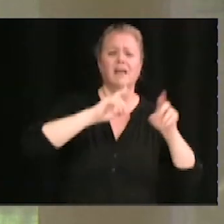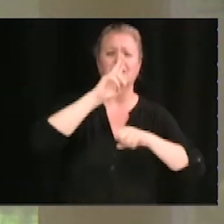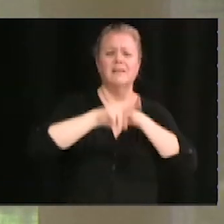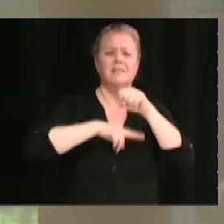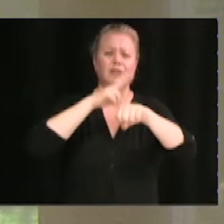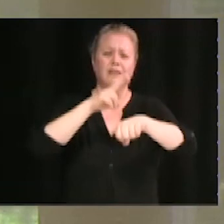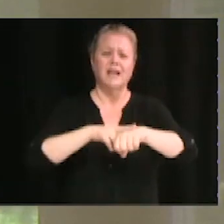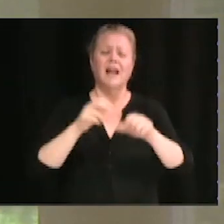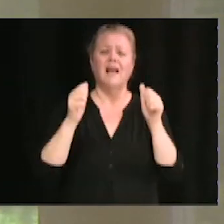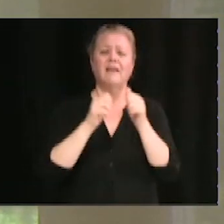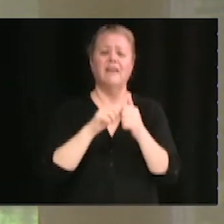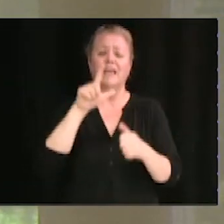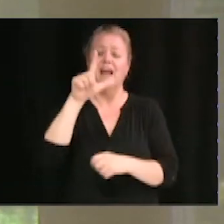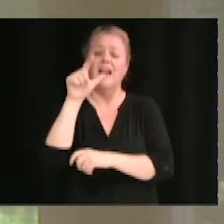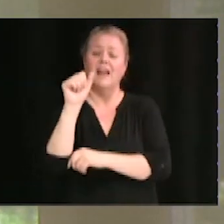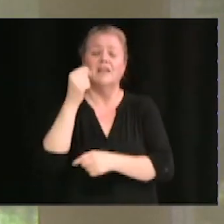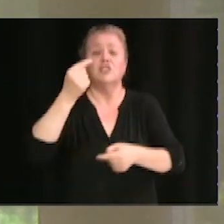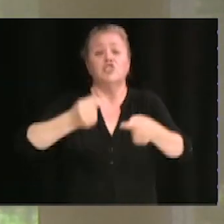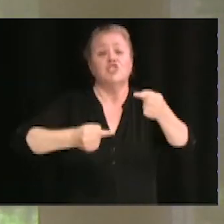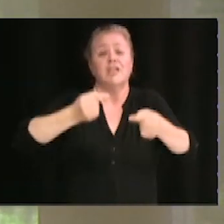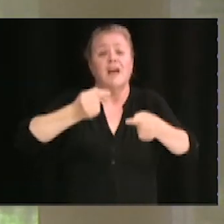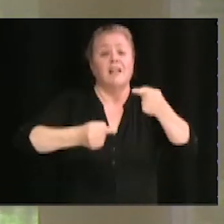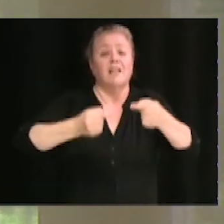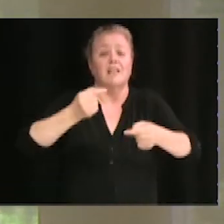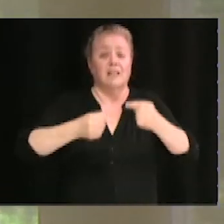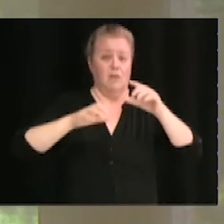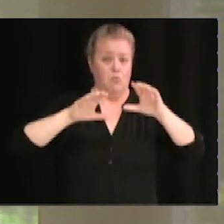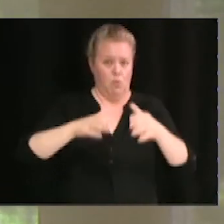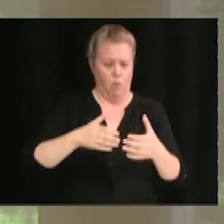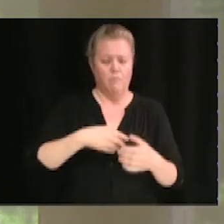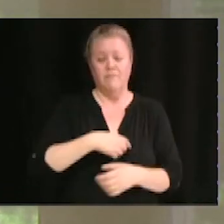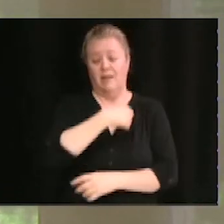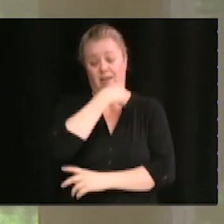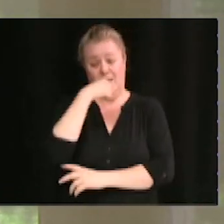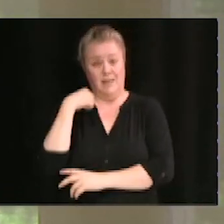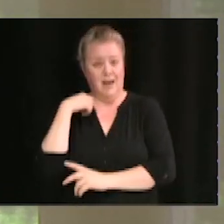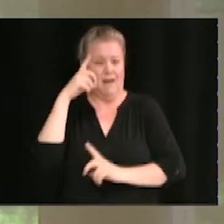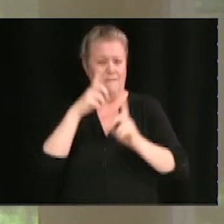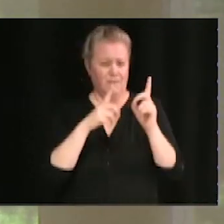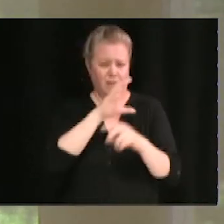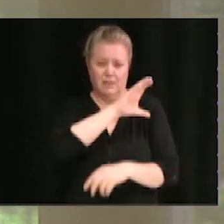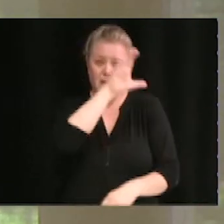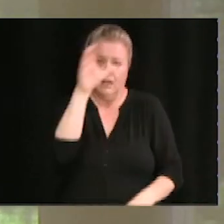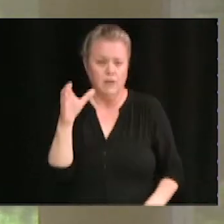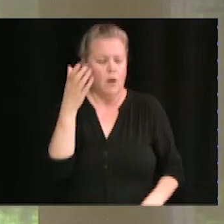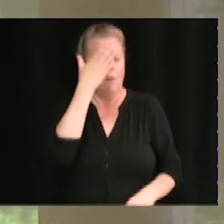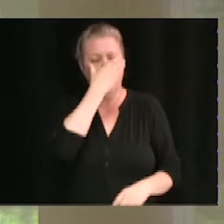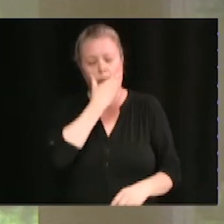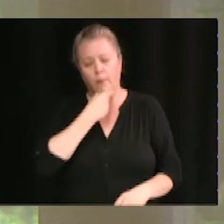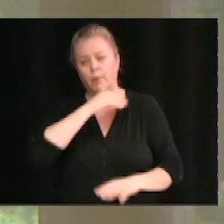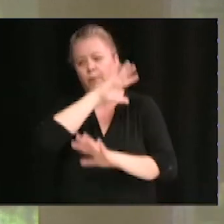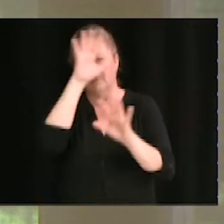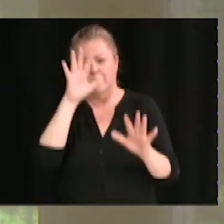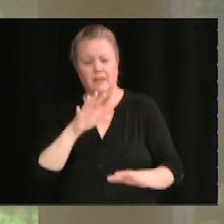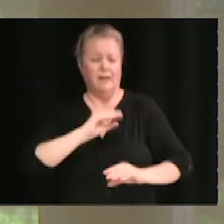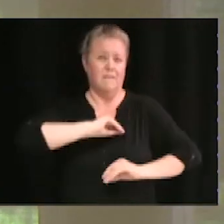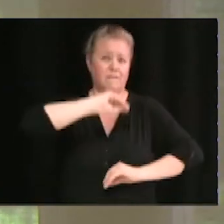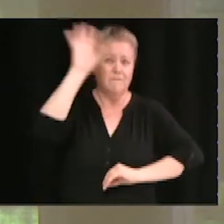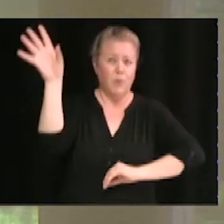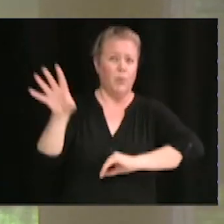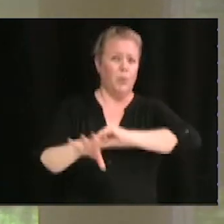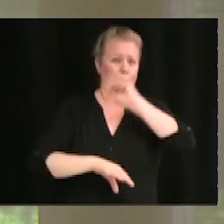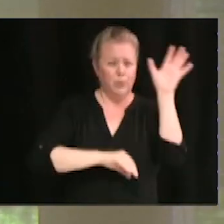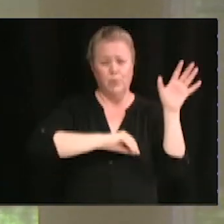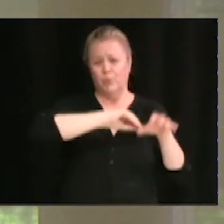monde les attendait. Hier, c'était la fête du Canada. Il y eu également de beaux spectacles, des feux d'artifice. Alors, ça roule. On commence.